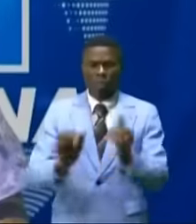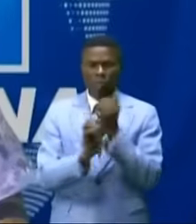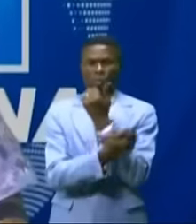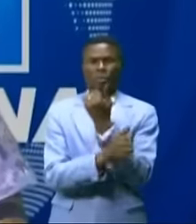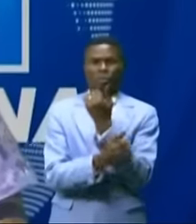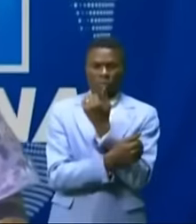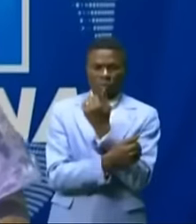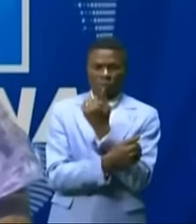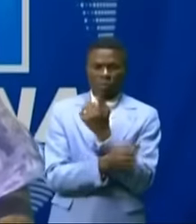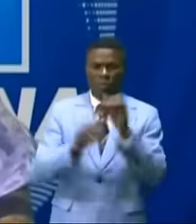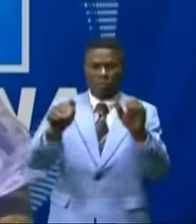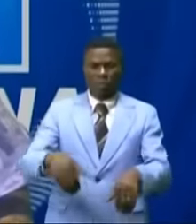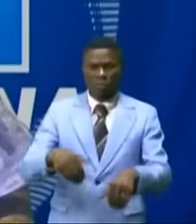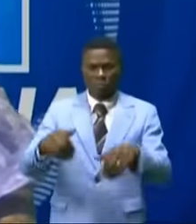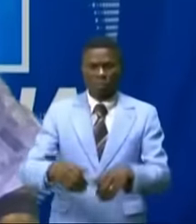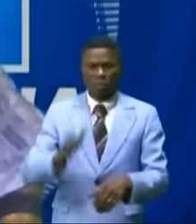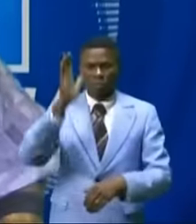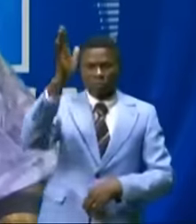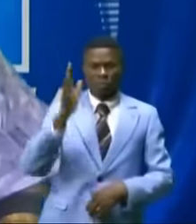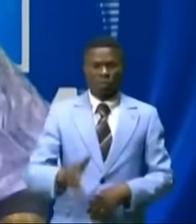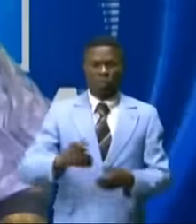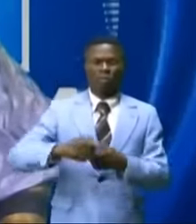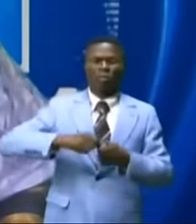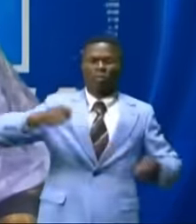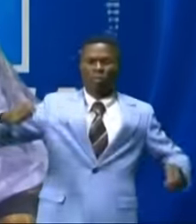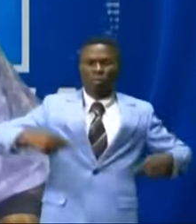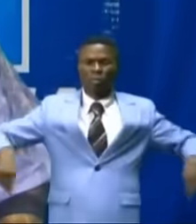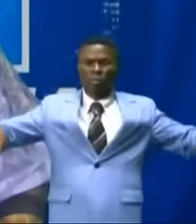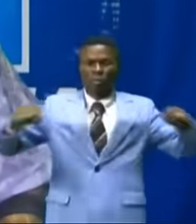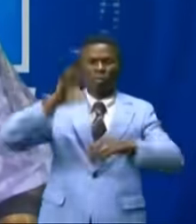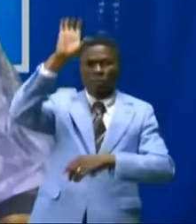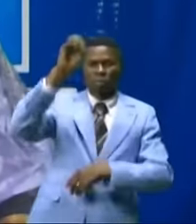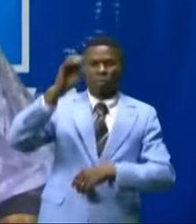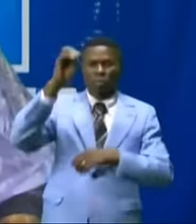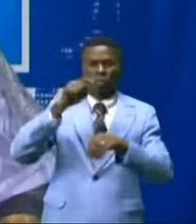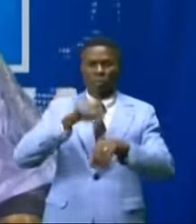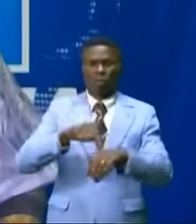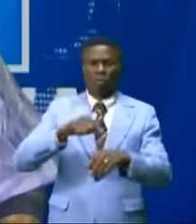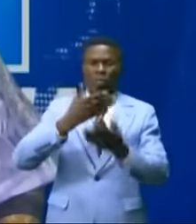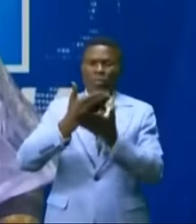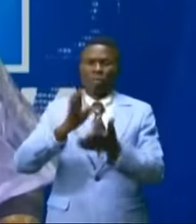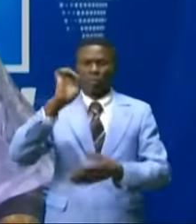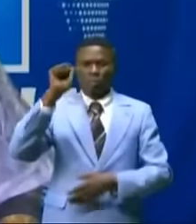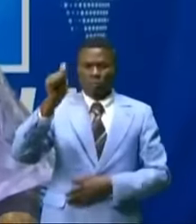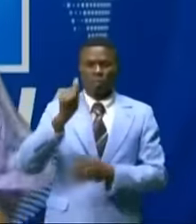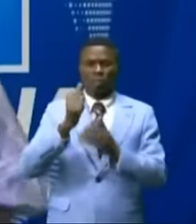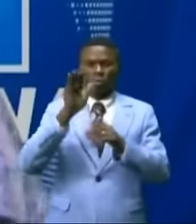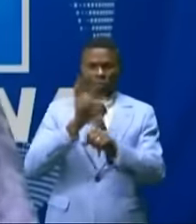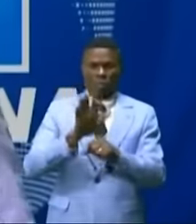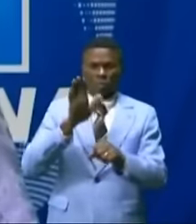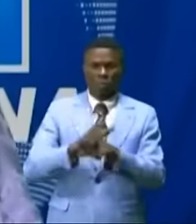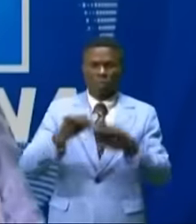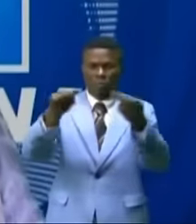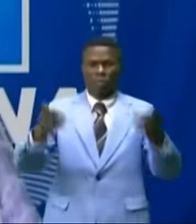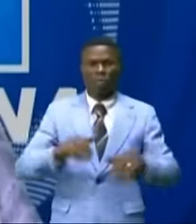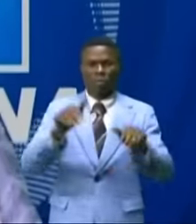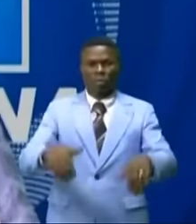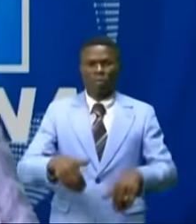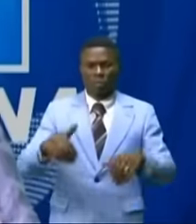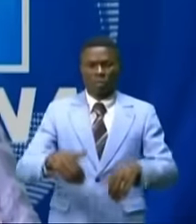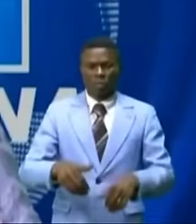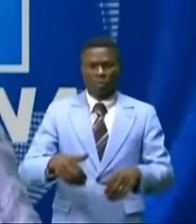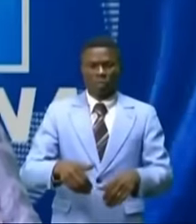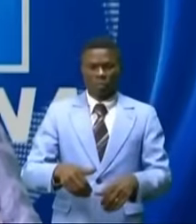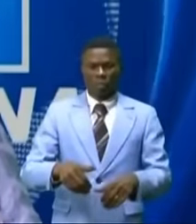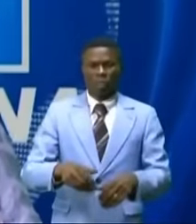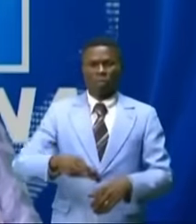vue, cultivée sur 500 hectares. La récolte de la saison A s'annonce très abondante. L'espace agricole de Sakadi,